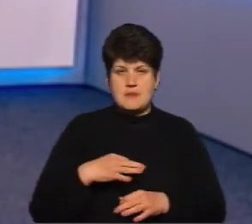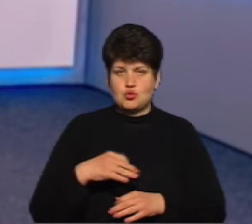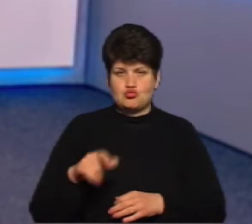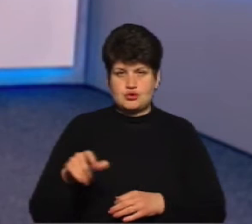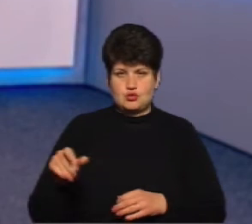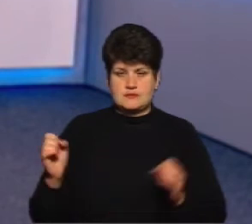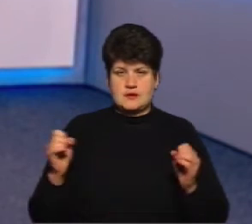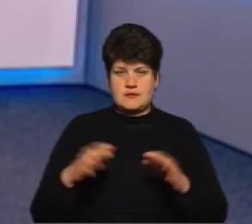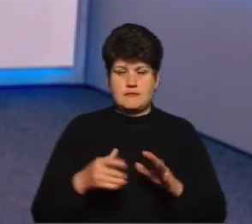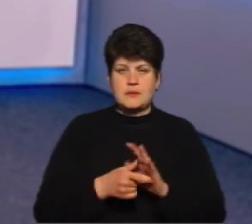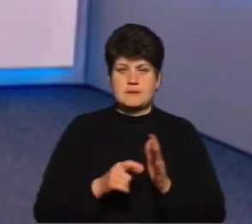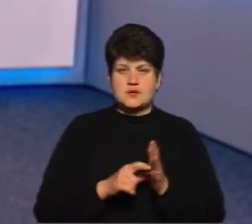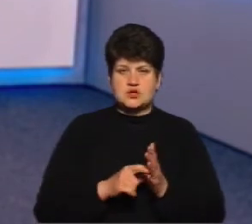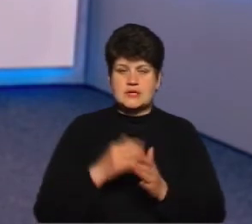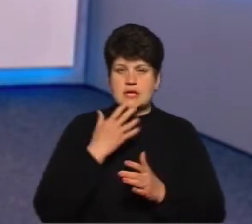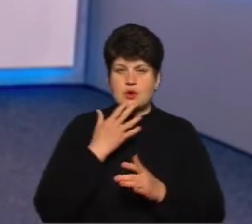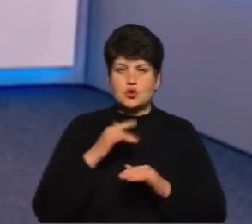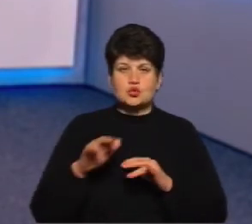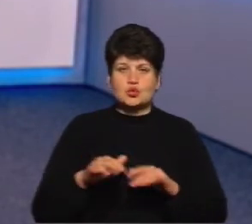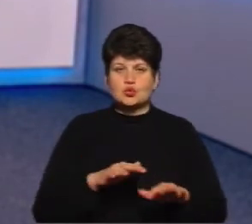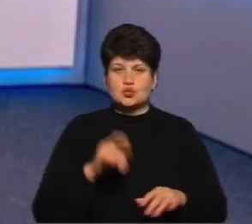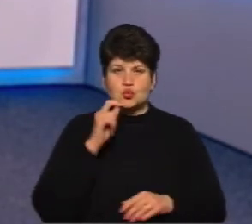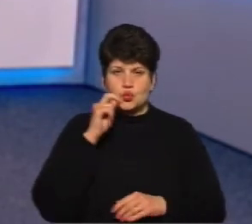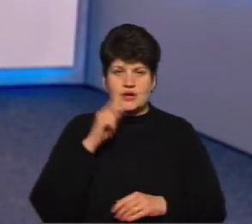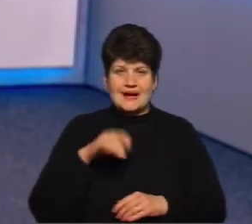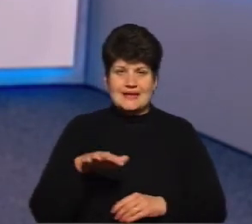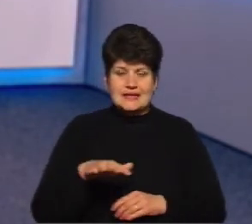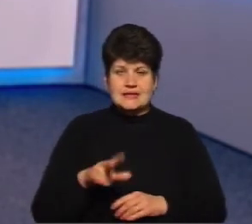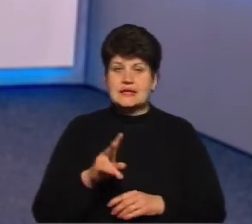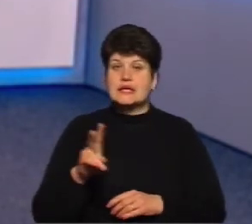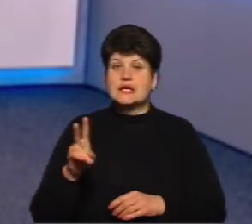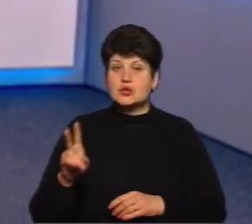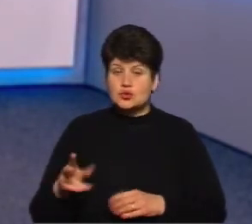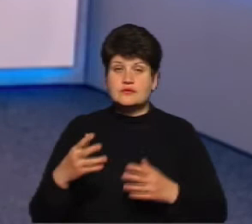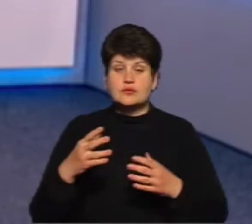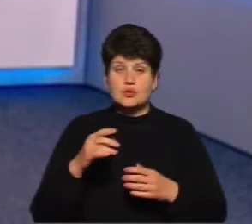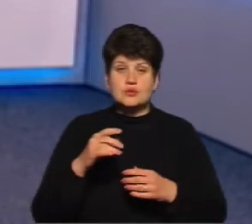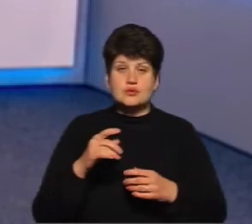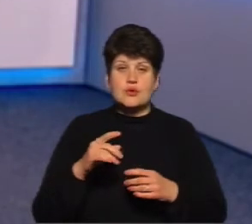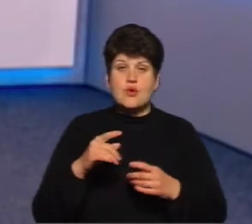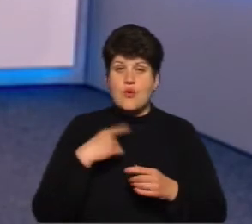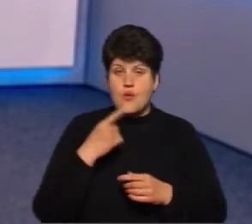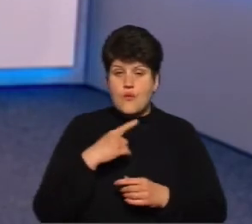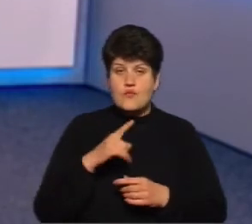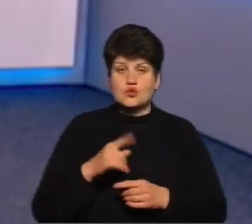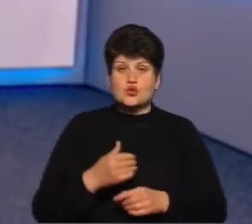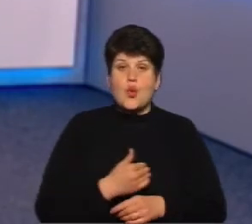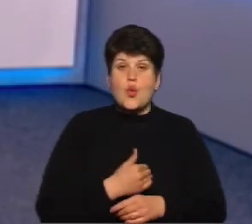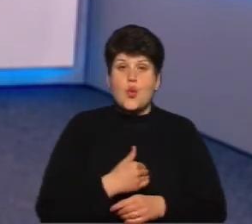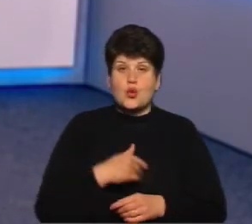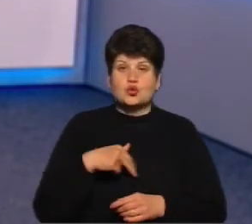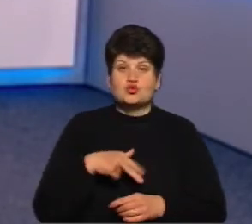приміщенні Народного руху України, і дехто навіть говорить, що я хочу йти